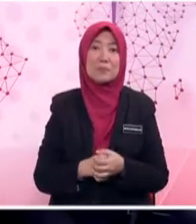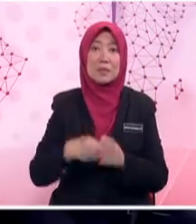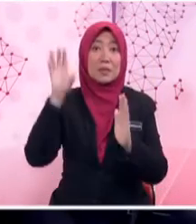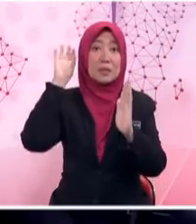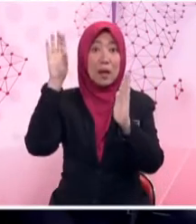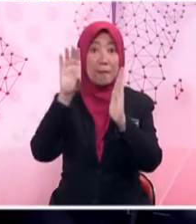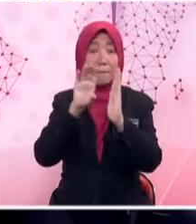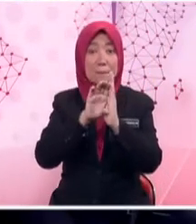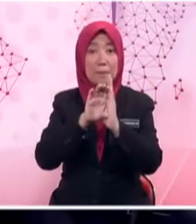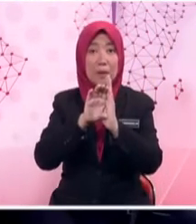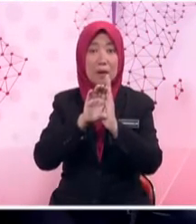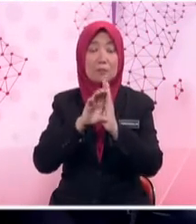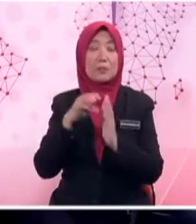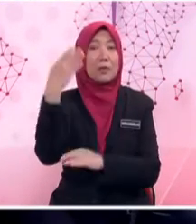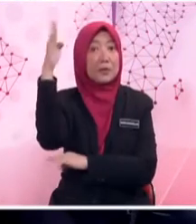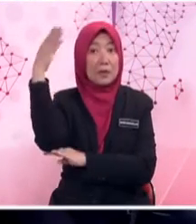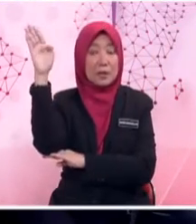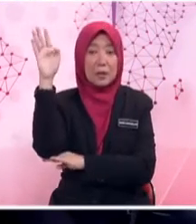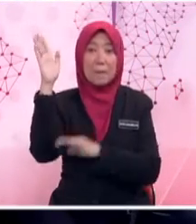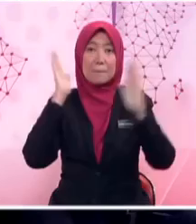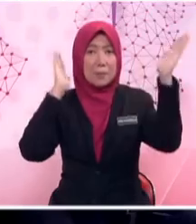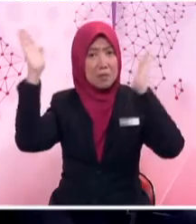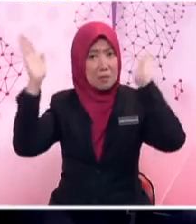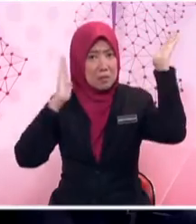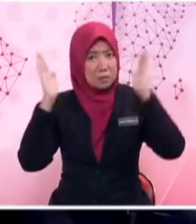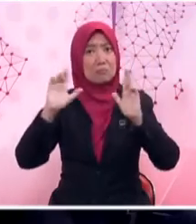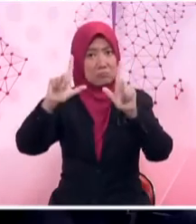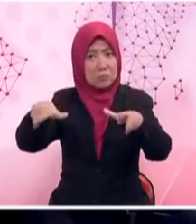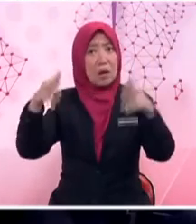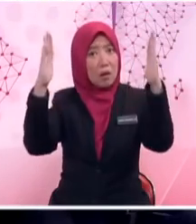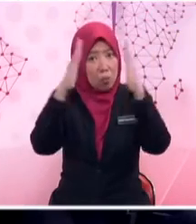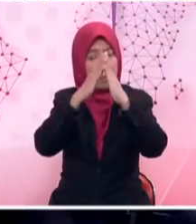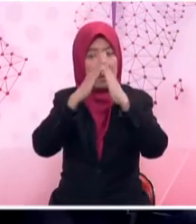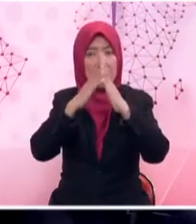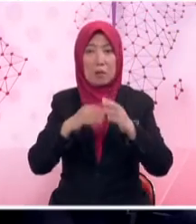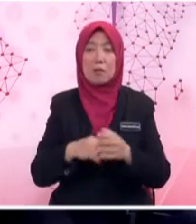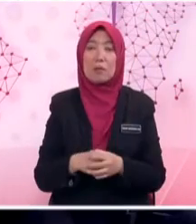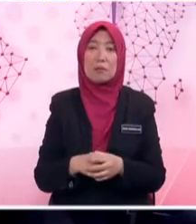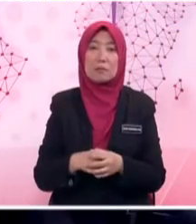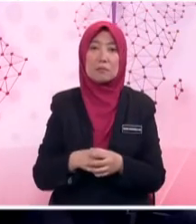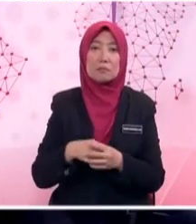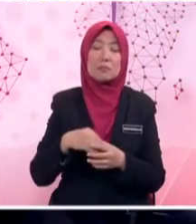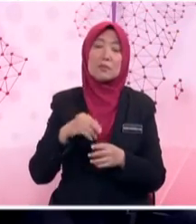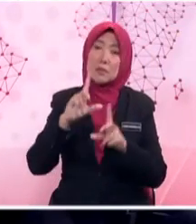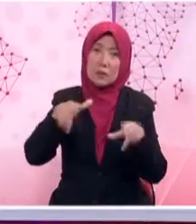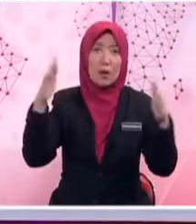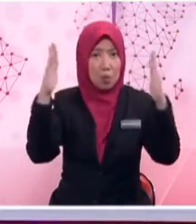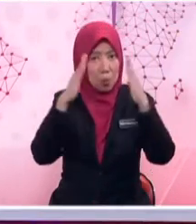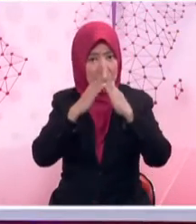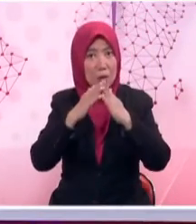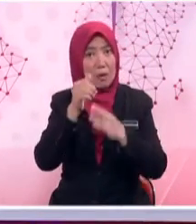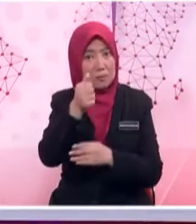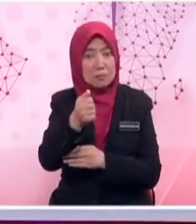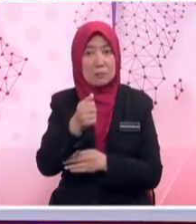gambar bendera Malaysia dan kibarkan di sekeliling rumah anda ataupun pasang bendera di sekitar rumah anda. Ini